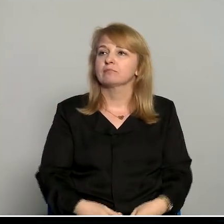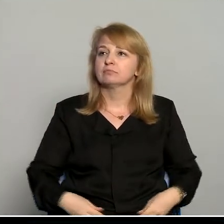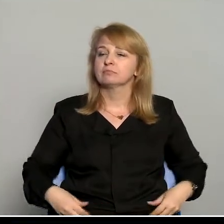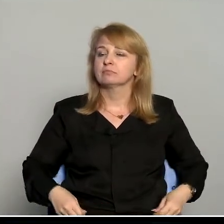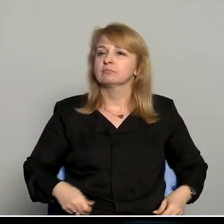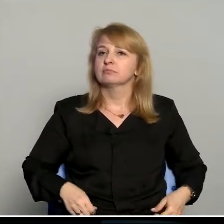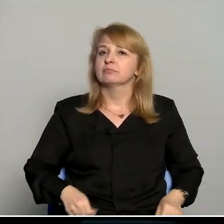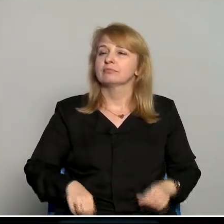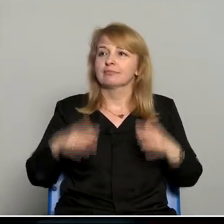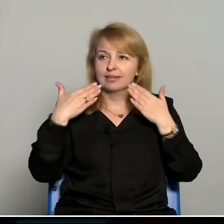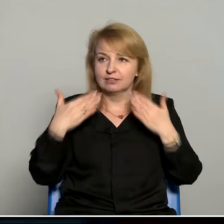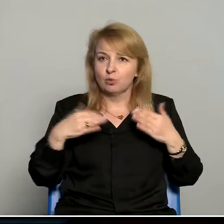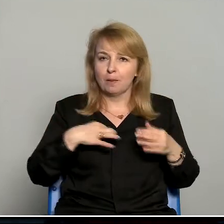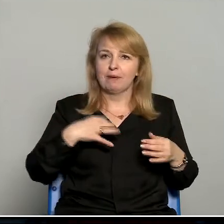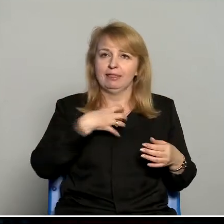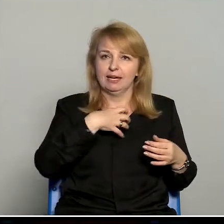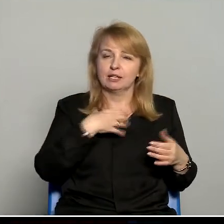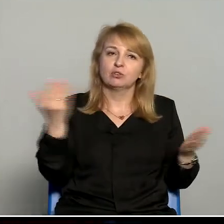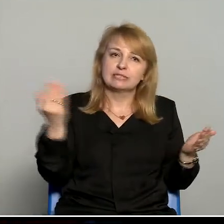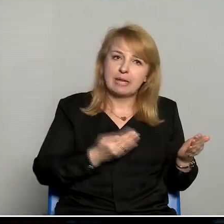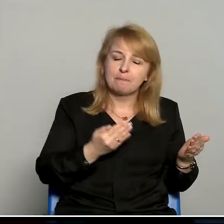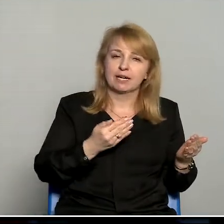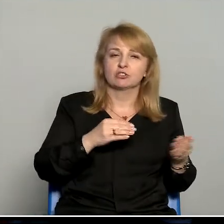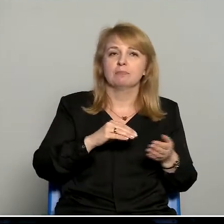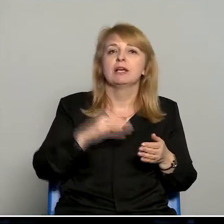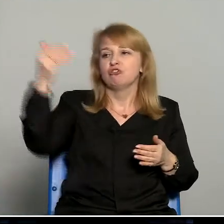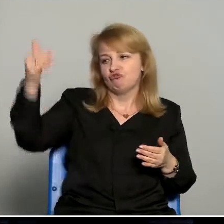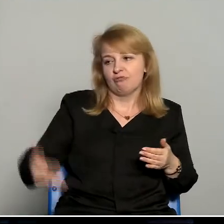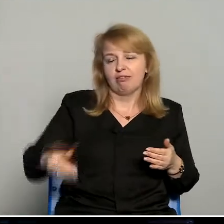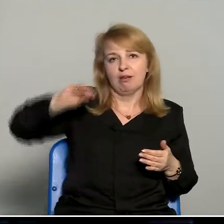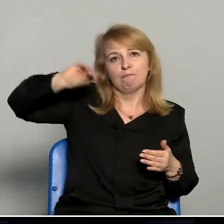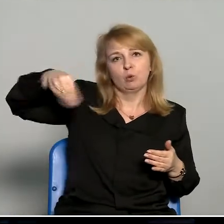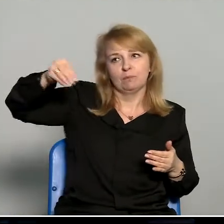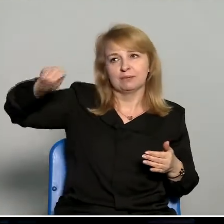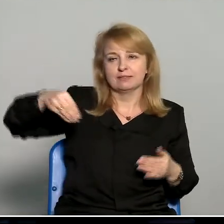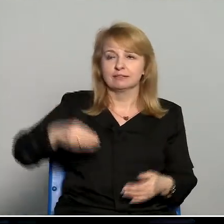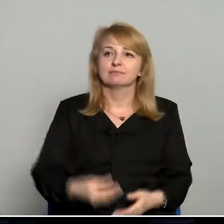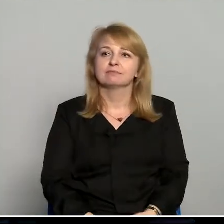Dziękuję Panie Dyrektorze, zapraszam do mnie. Podpis potrzebny.